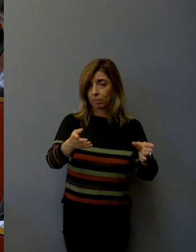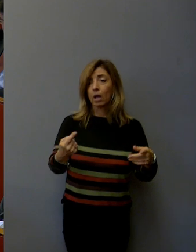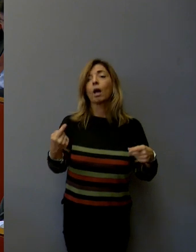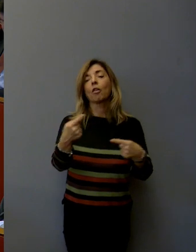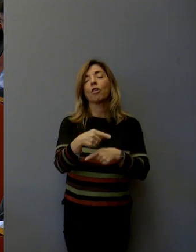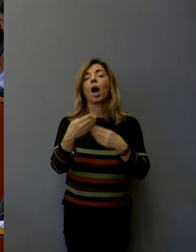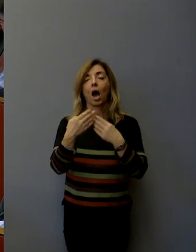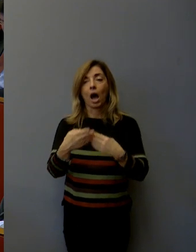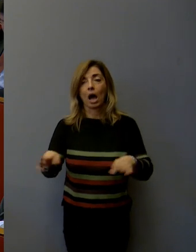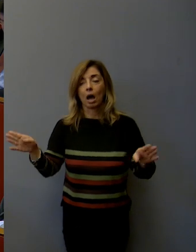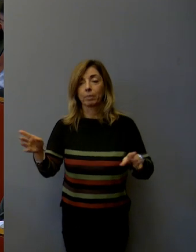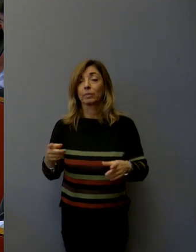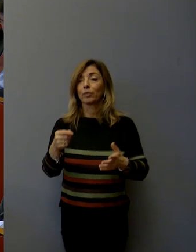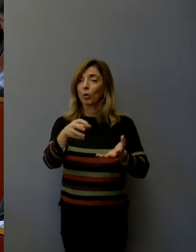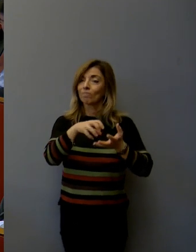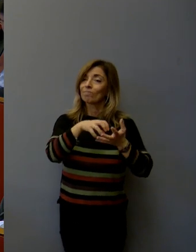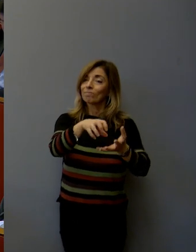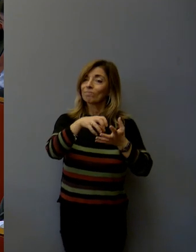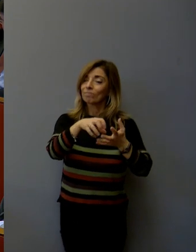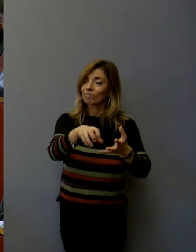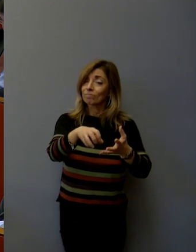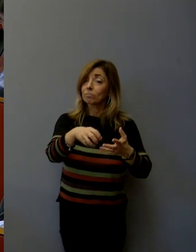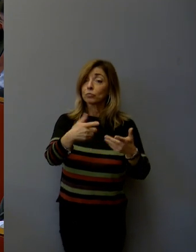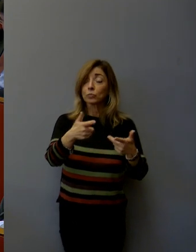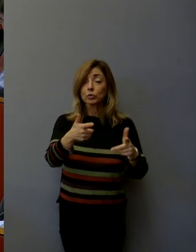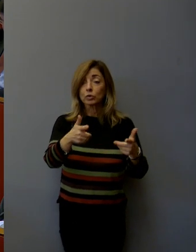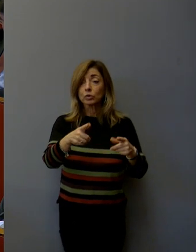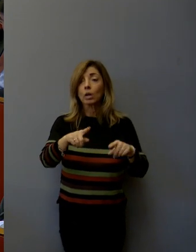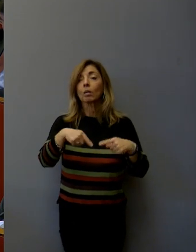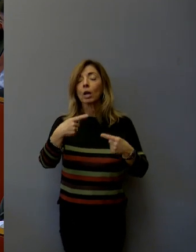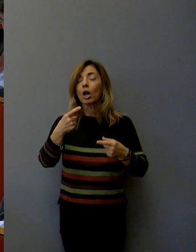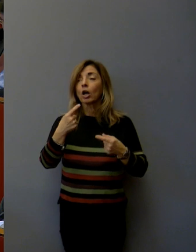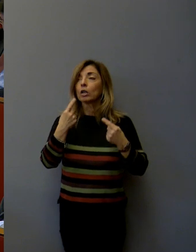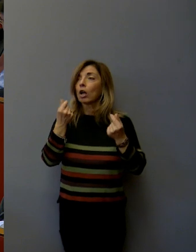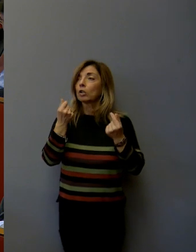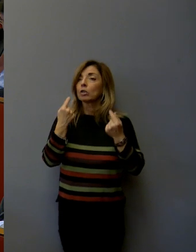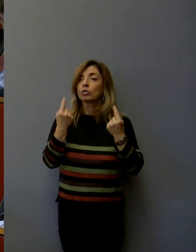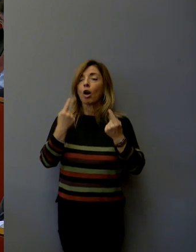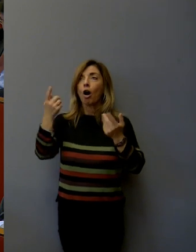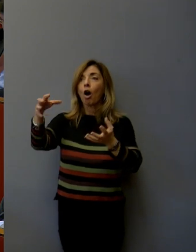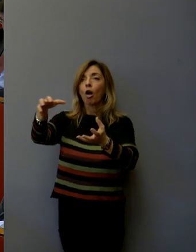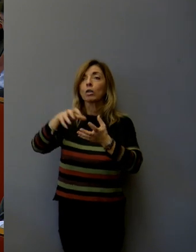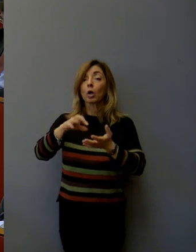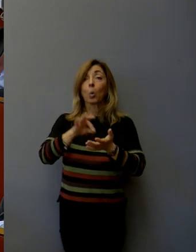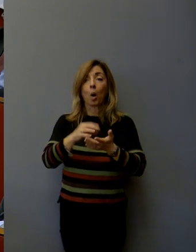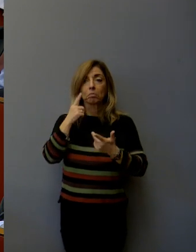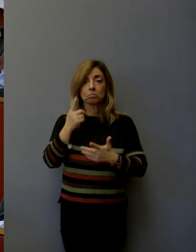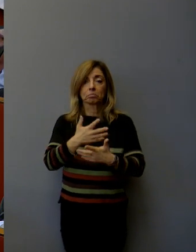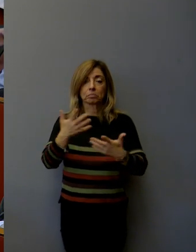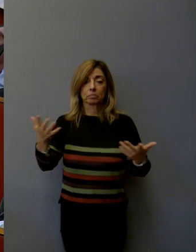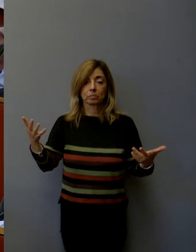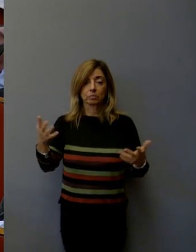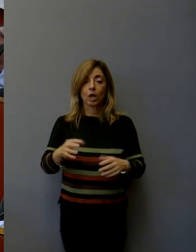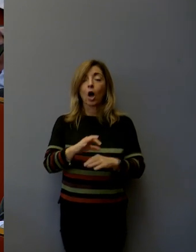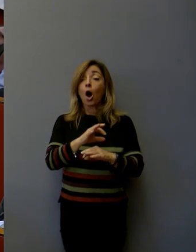per chi c'è già e quelli che dovrebbero arrivare i soldi Chissà quando ci saranno Allora o si mette una cifra